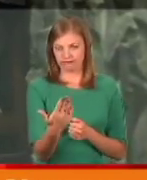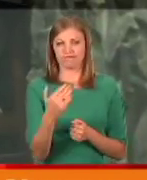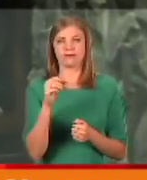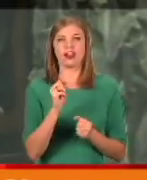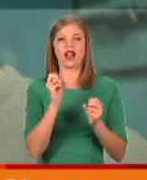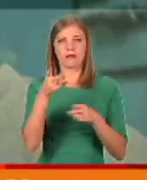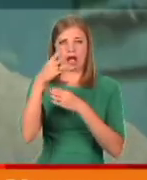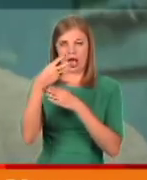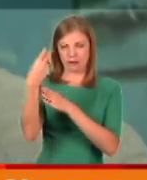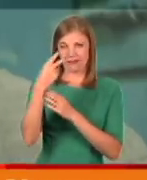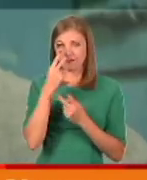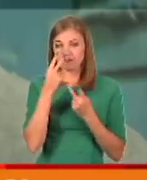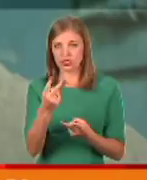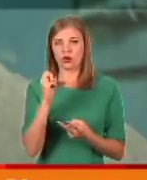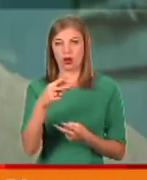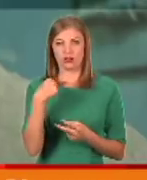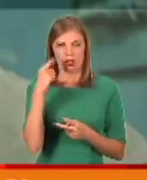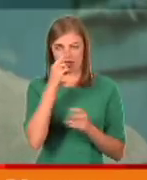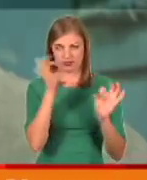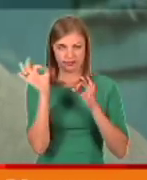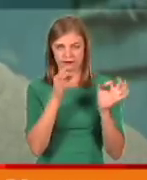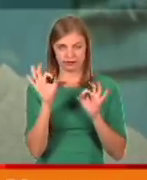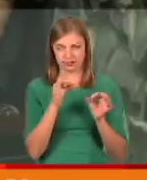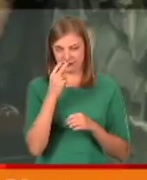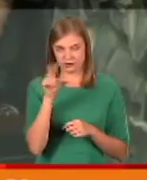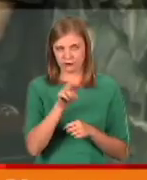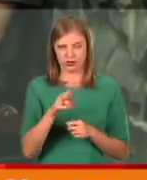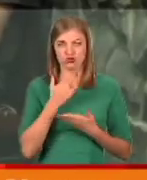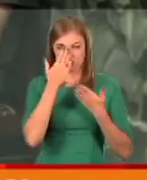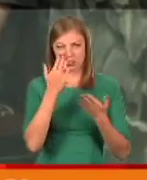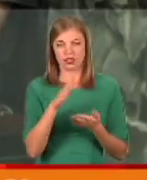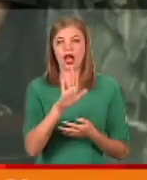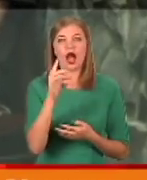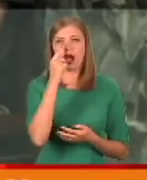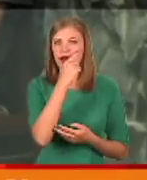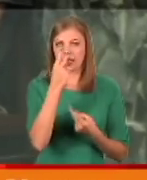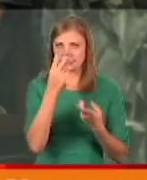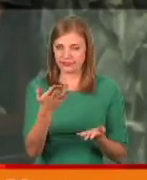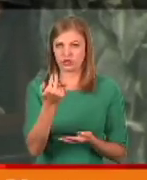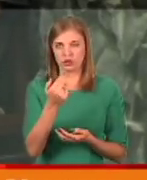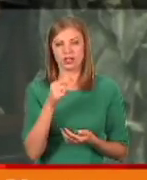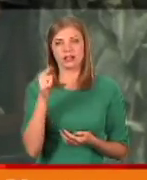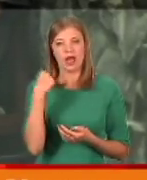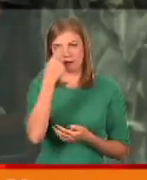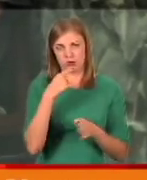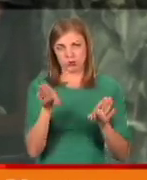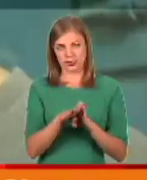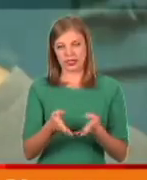вот как камера на меня смотрит, там даже видно, как у меня дергаются глаза по чтению. А, глаз там не видно, кстати. Там лицо